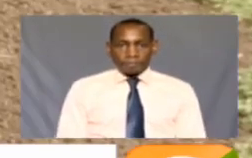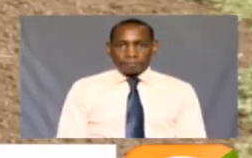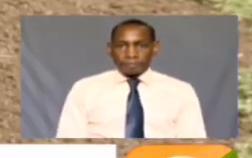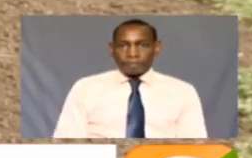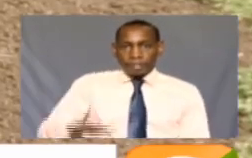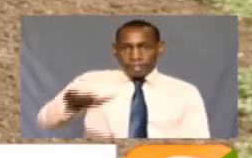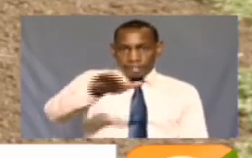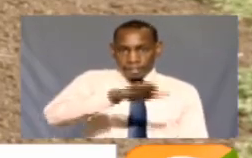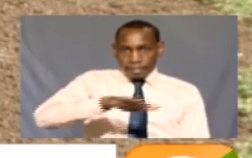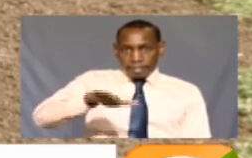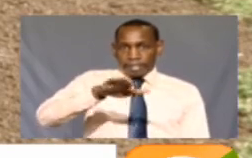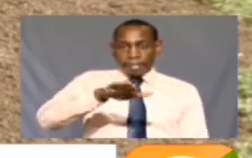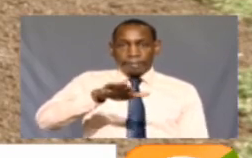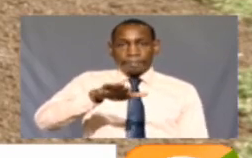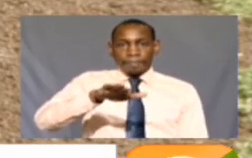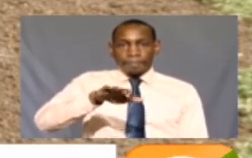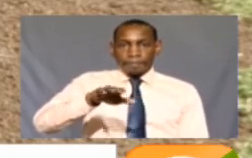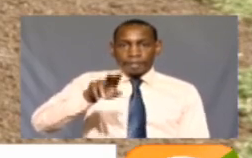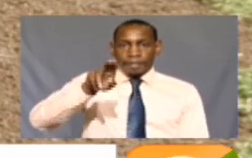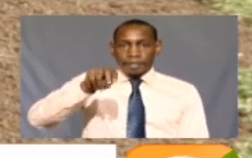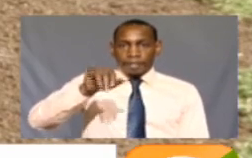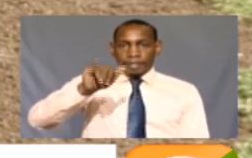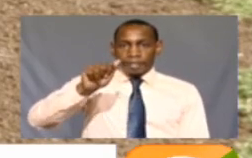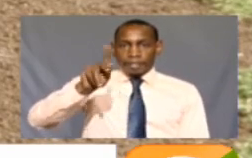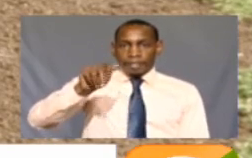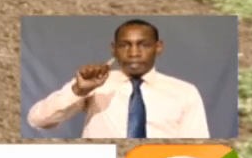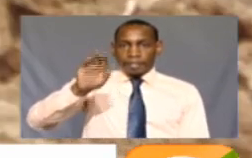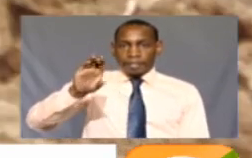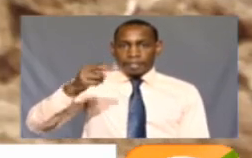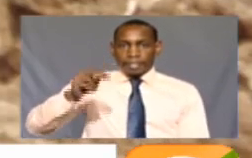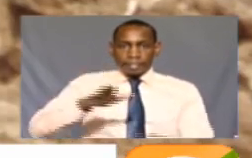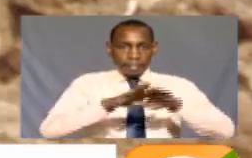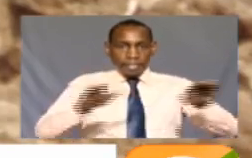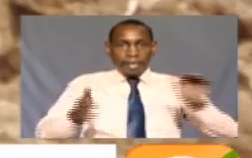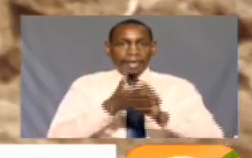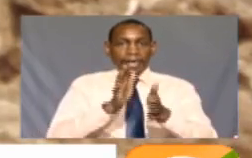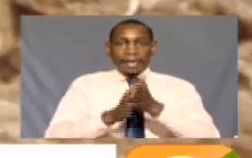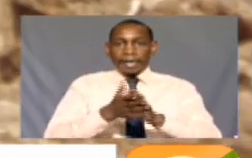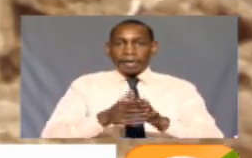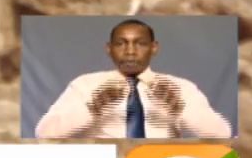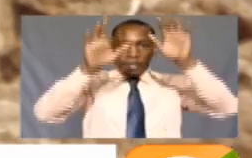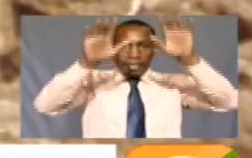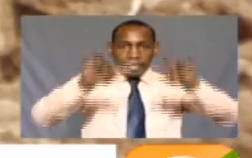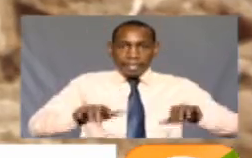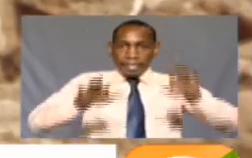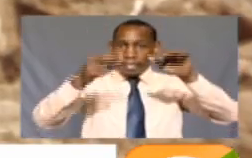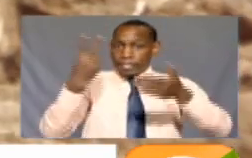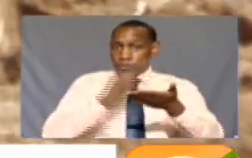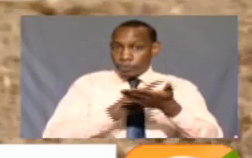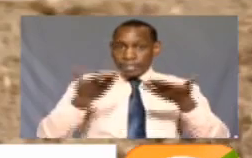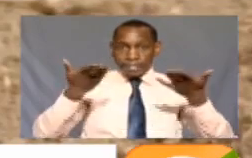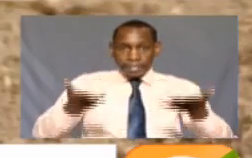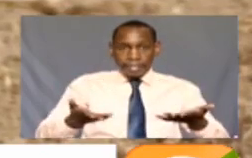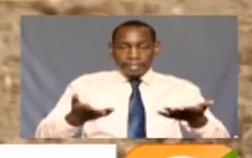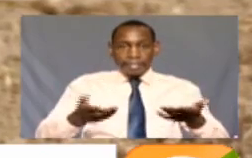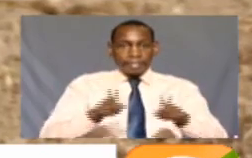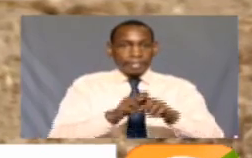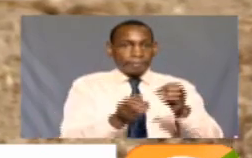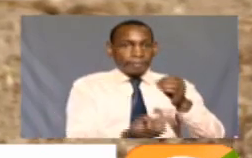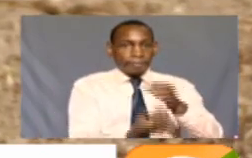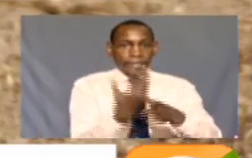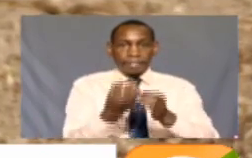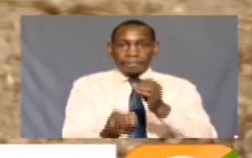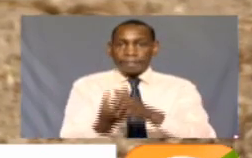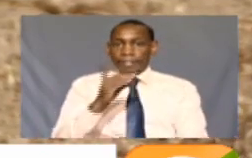Eneo la Wasare katika eneo bunge la Nyakach ni tambarare. Ukosefu wa mvua kwa takriban wiki mbili sasa kumesababisha mimea